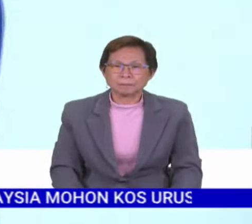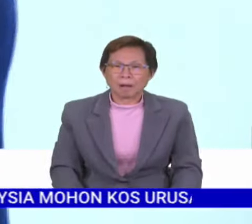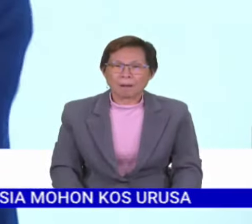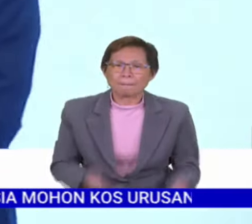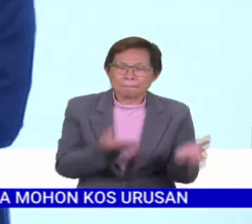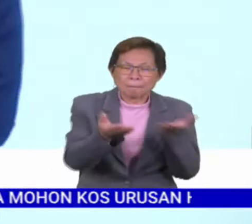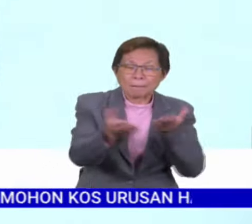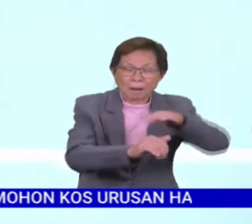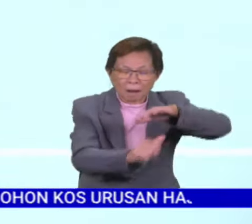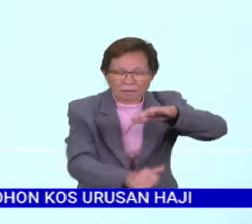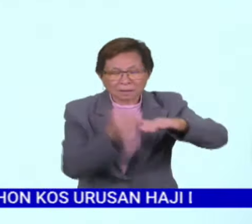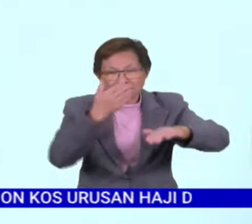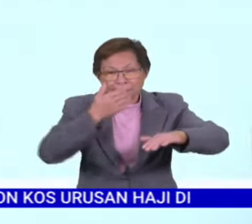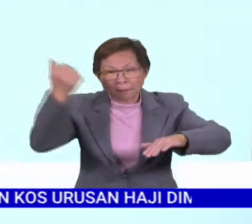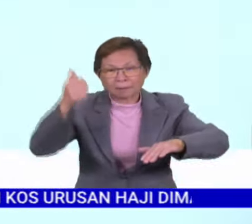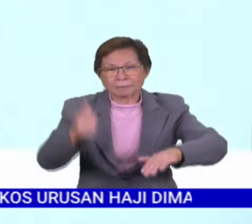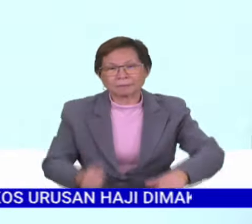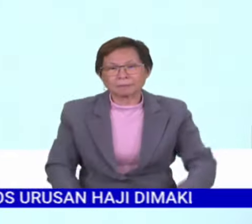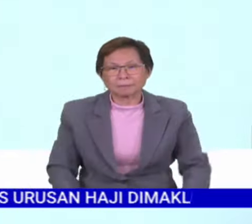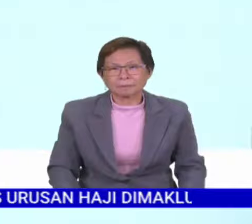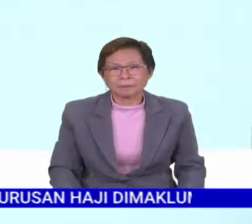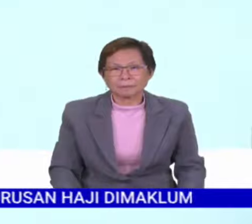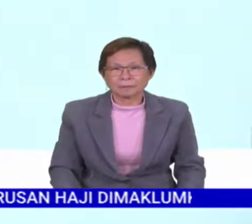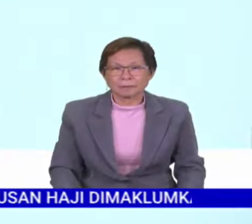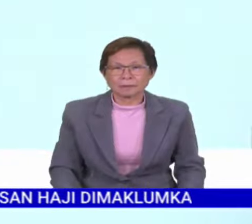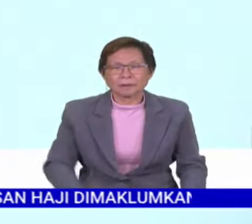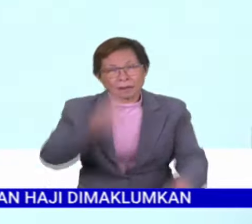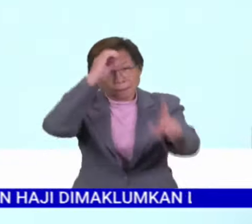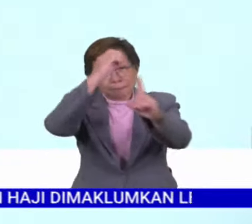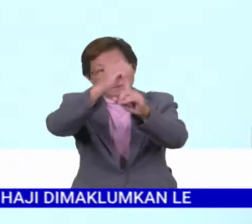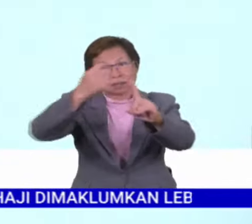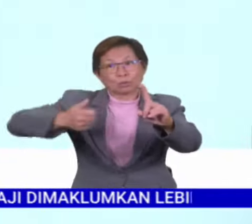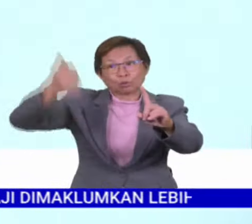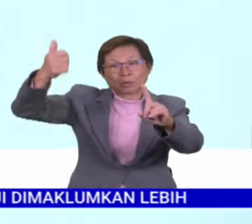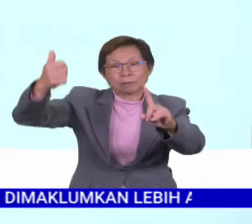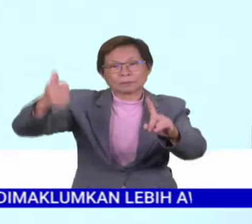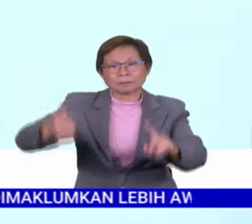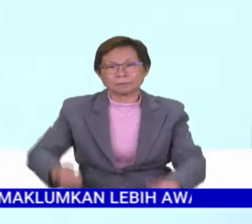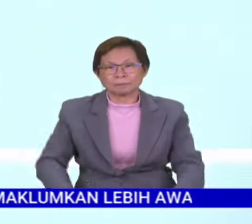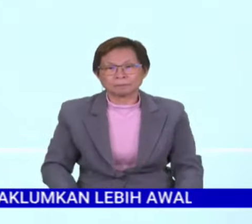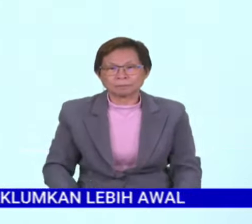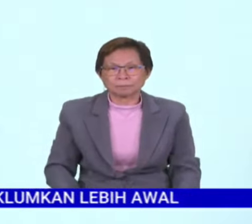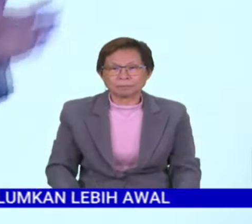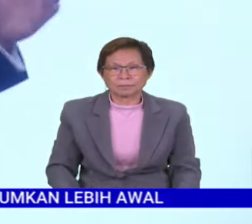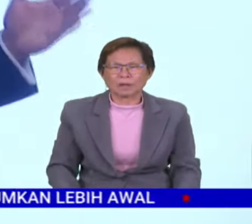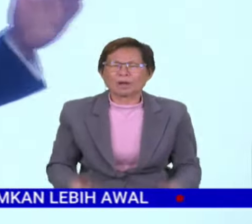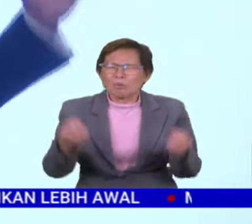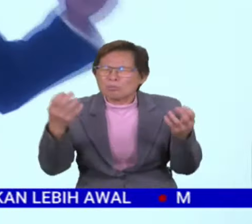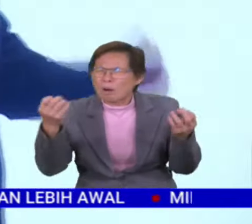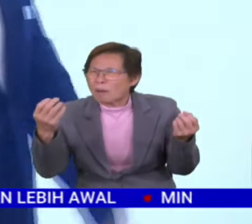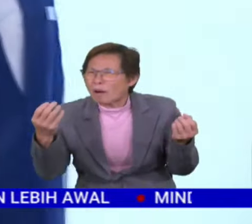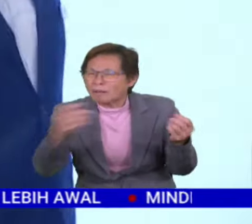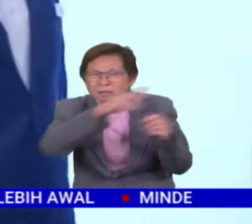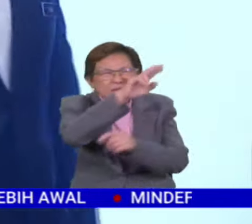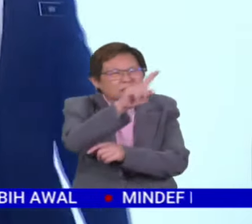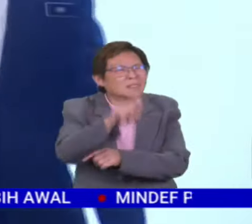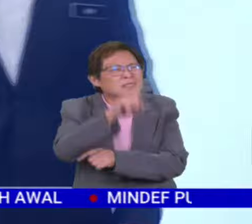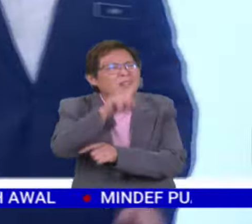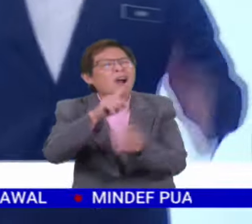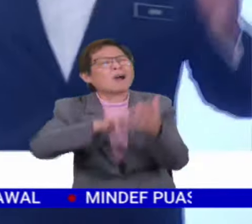Perkhidmatan asas terbaik menjadi misi utama KPKT. Ramai bertanya, apakah misi utama